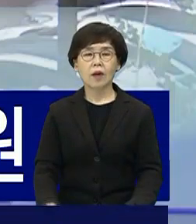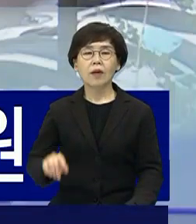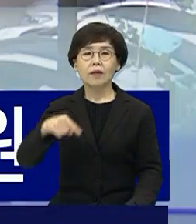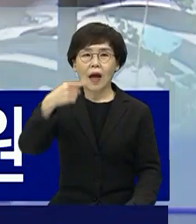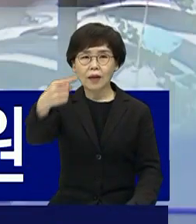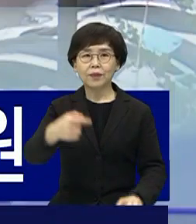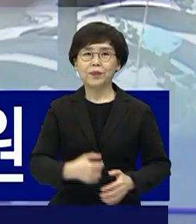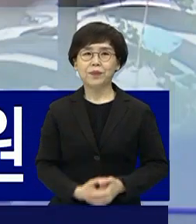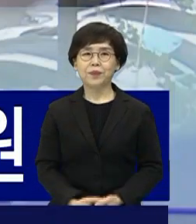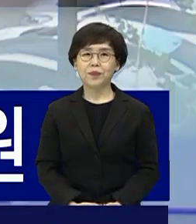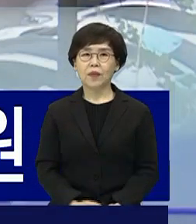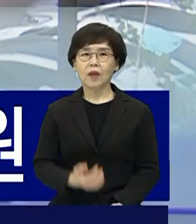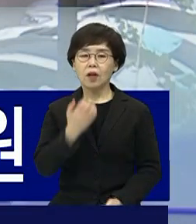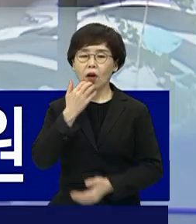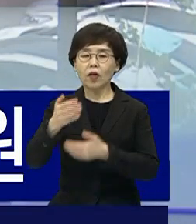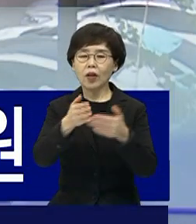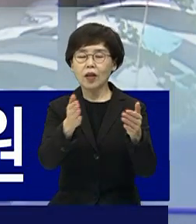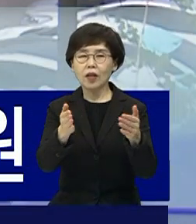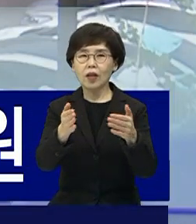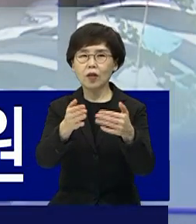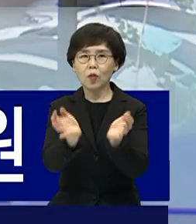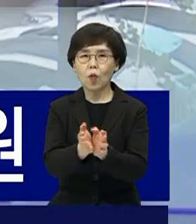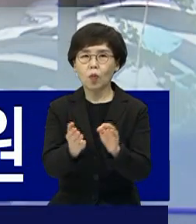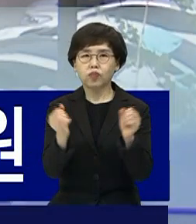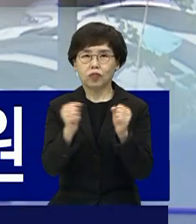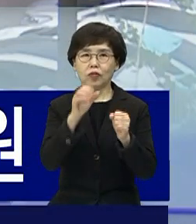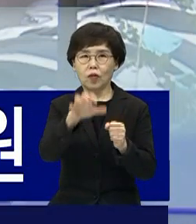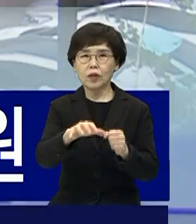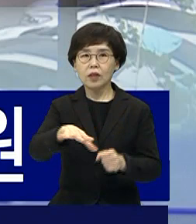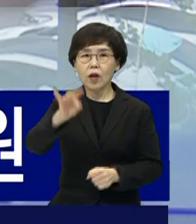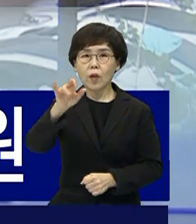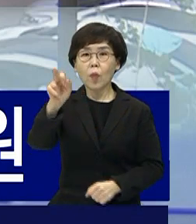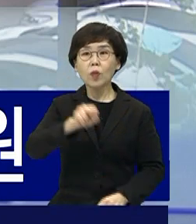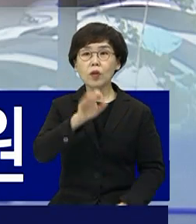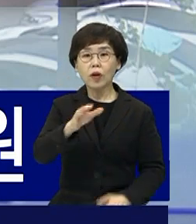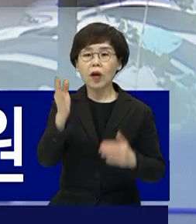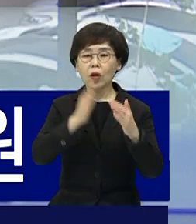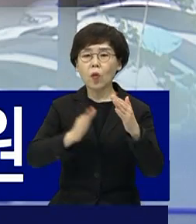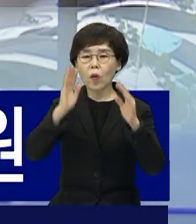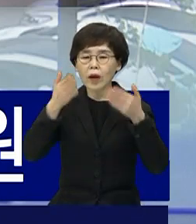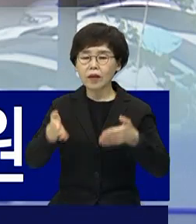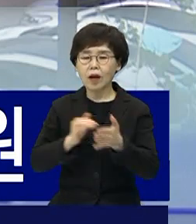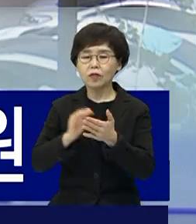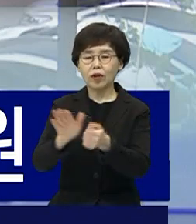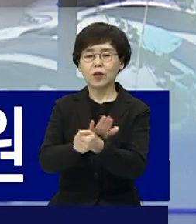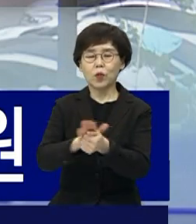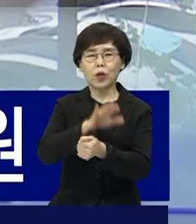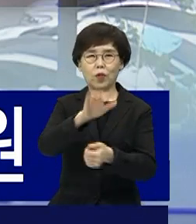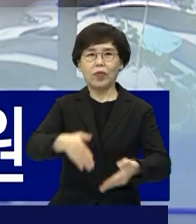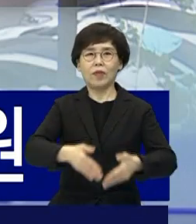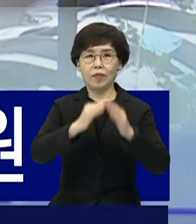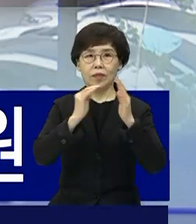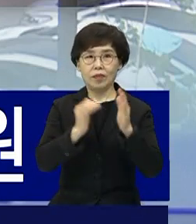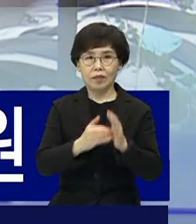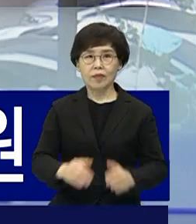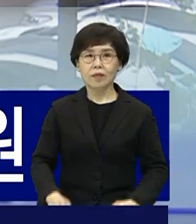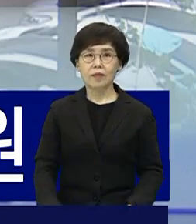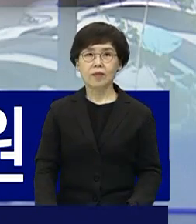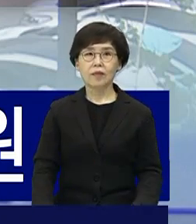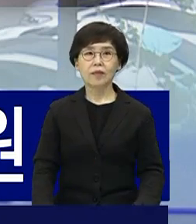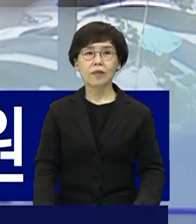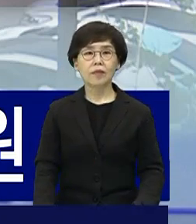네, 이어서 수도권 소식입니다. 경기 북부 지역에서 처음으로 포천에 공공 산후조리원이 생겼습니다. 서상교